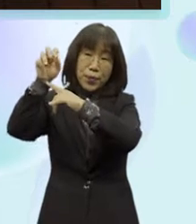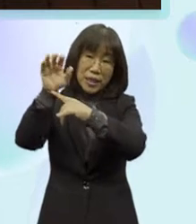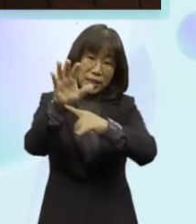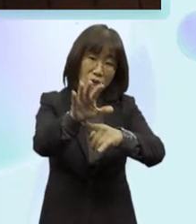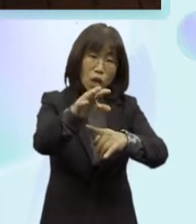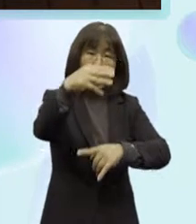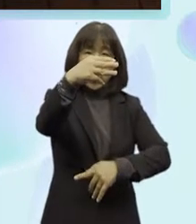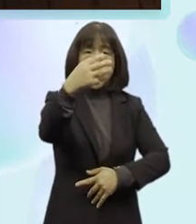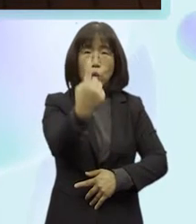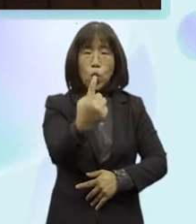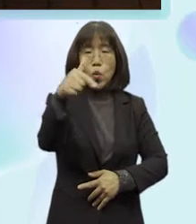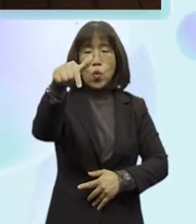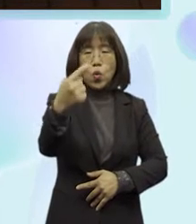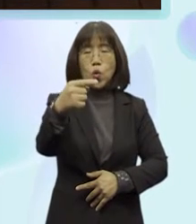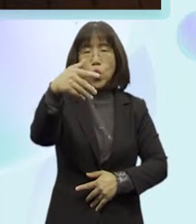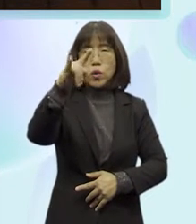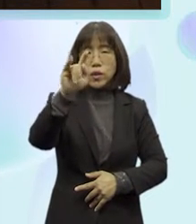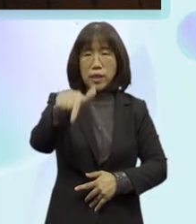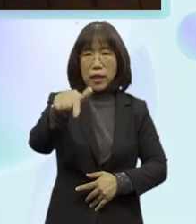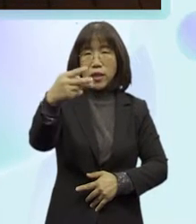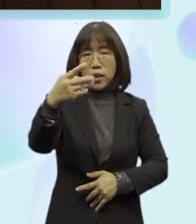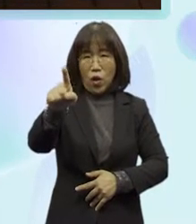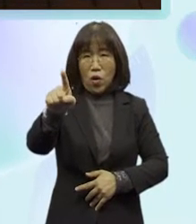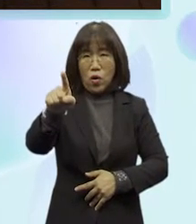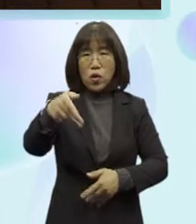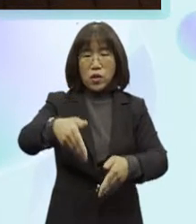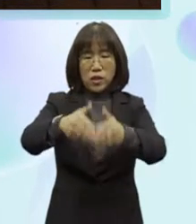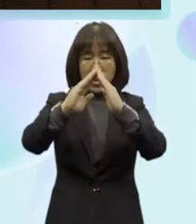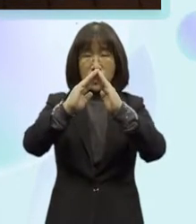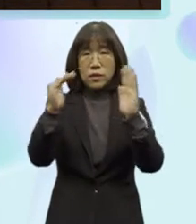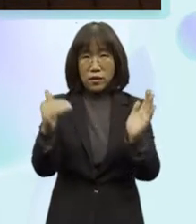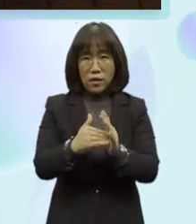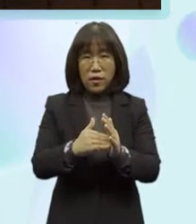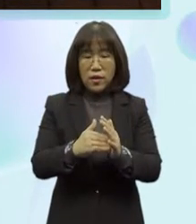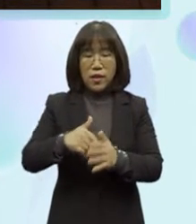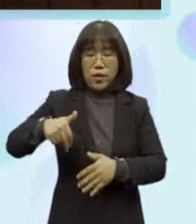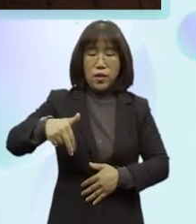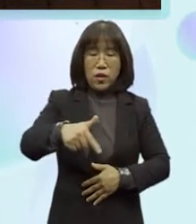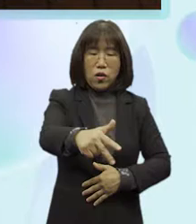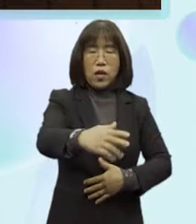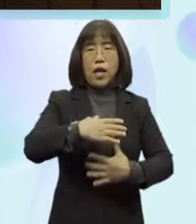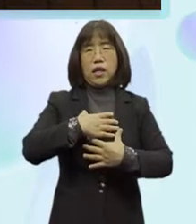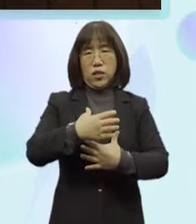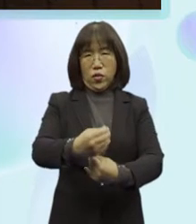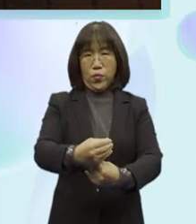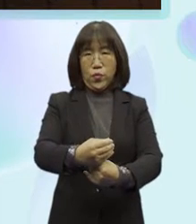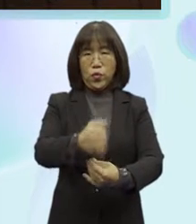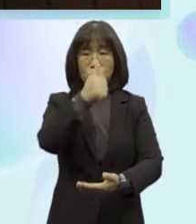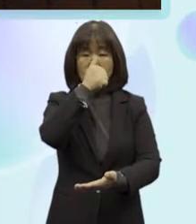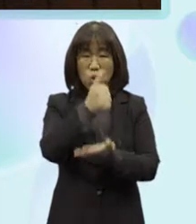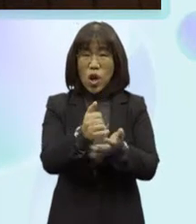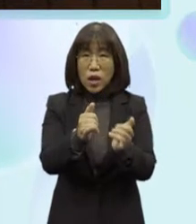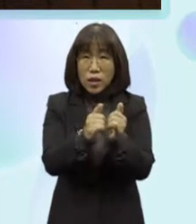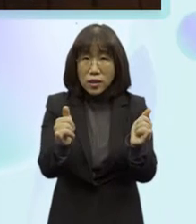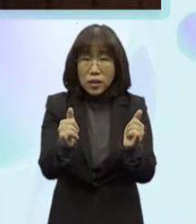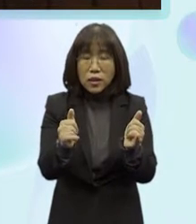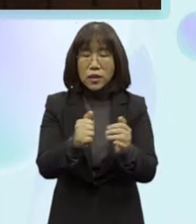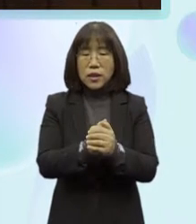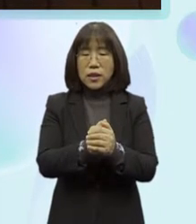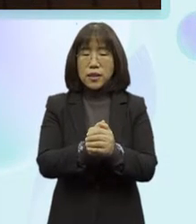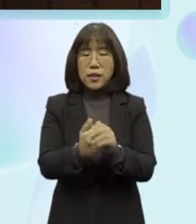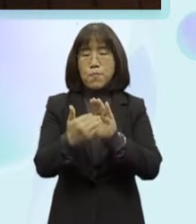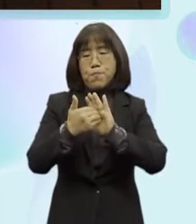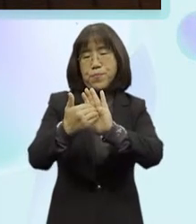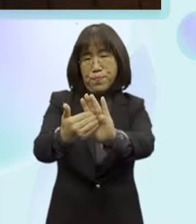비춰주는 로고젝터를 공원 곳곳에 설치했습니다. 보행자의 심리적 안정감과 함께 잠재적